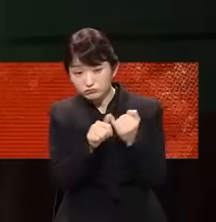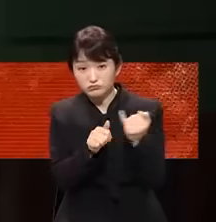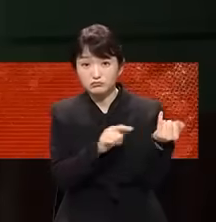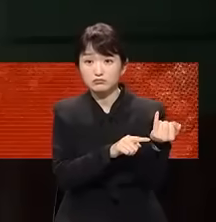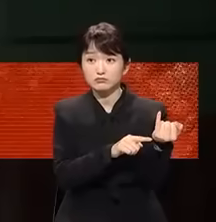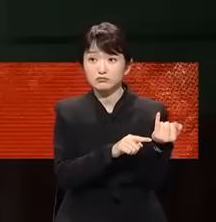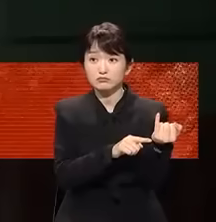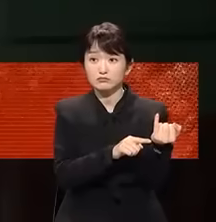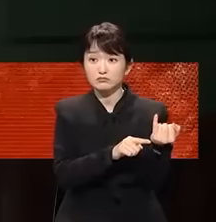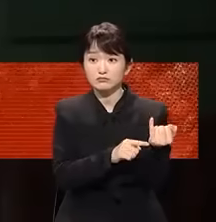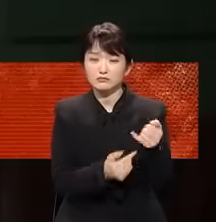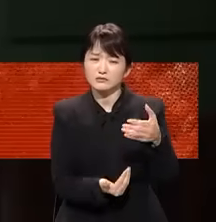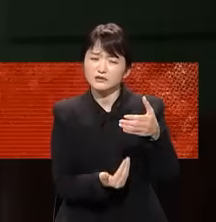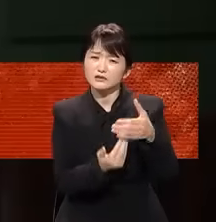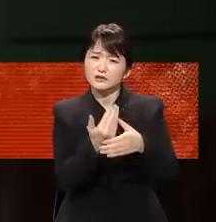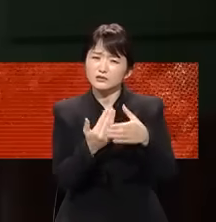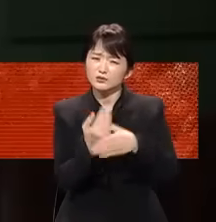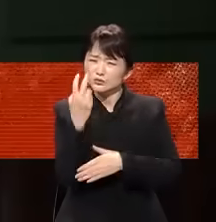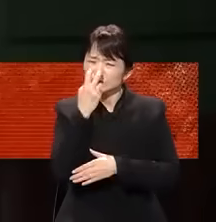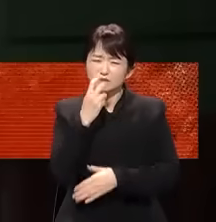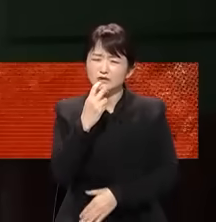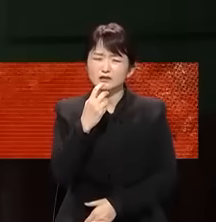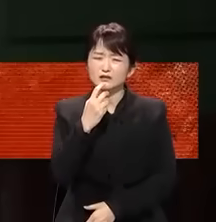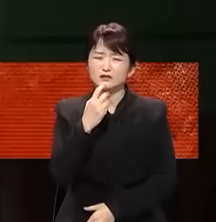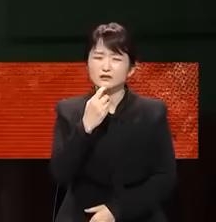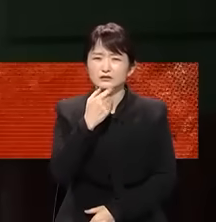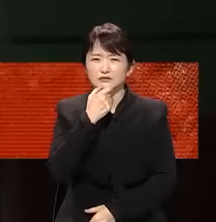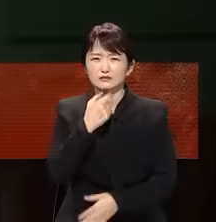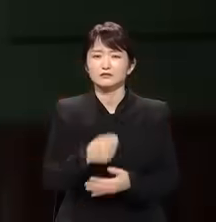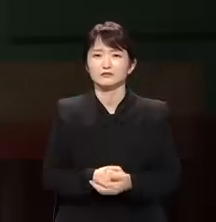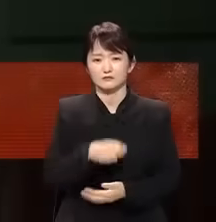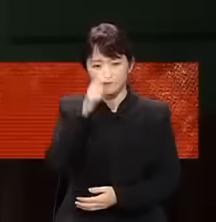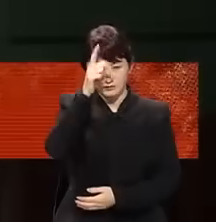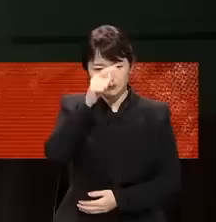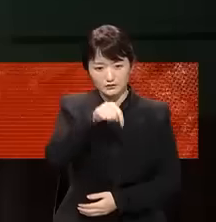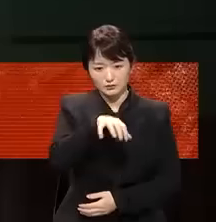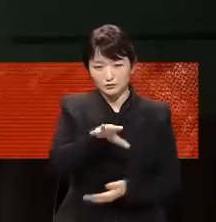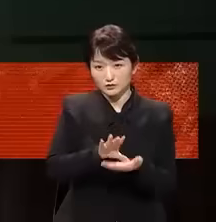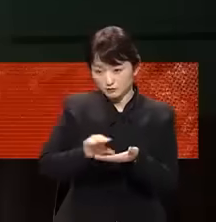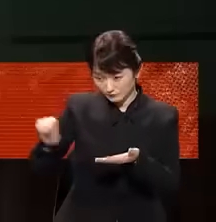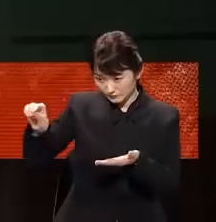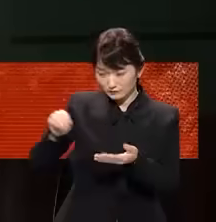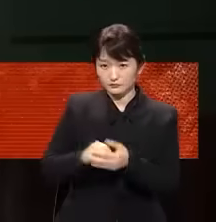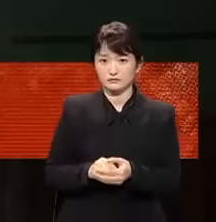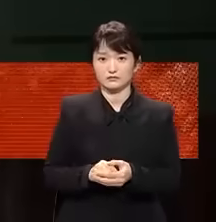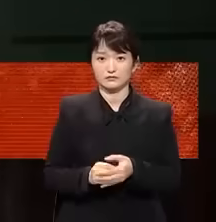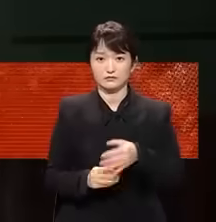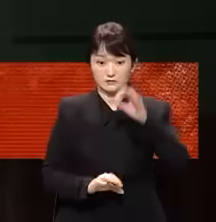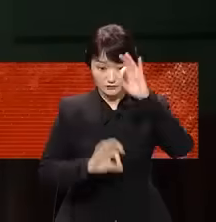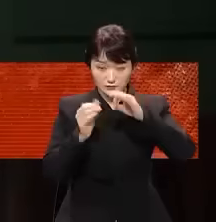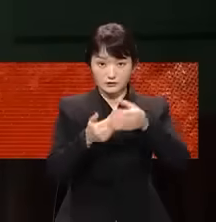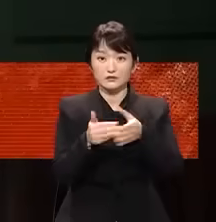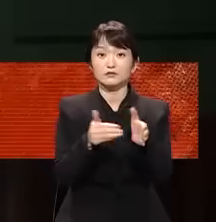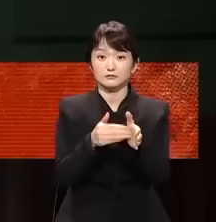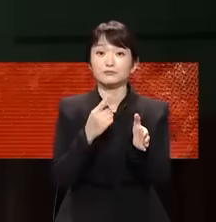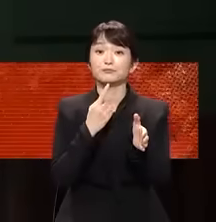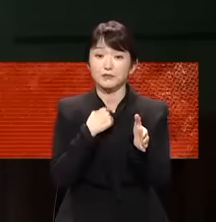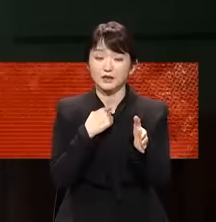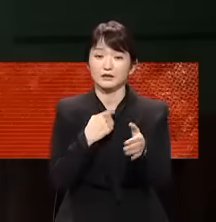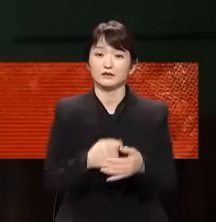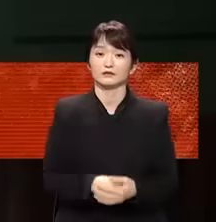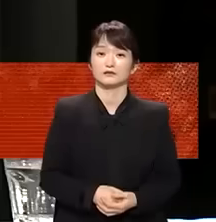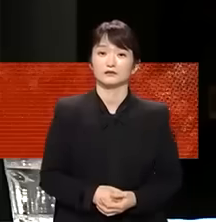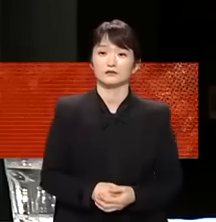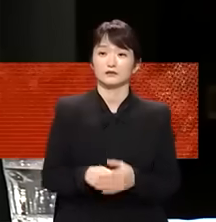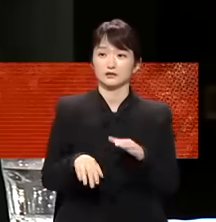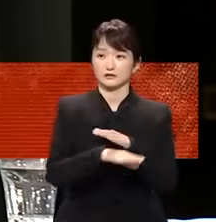건화를 원하지 않는다고 합니다이 그러면서이 경찰들은 현장에서 철수를 했고요 결국 사건도 종결 처리가 된 바가 있습니다